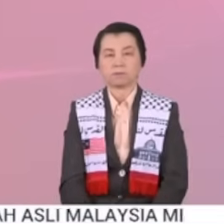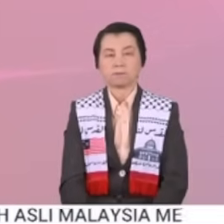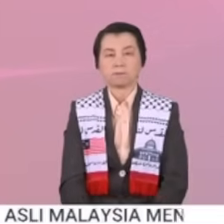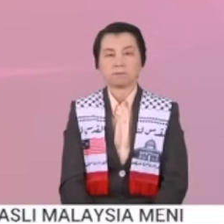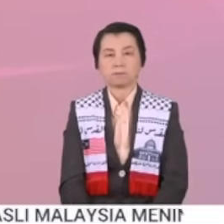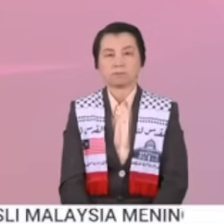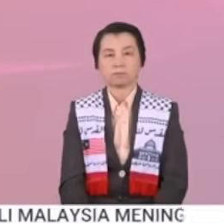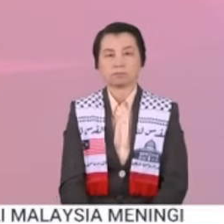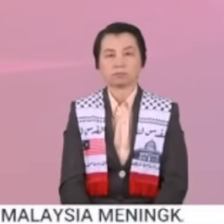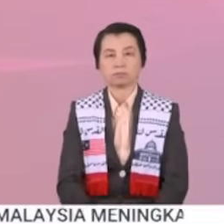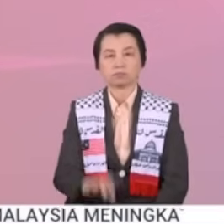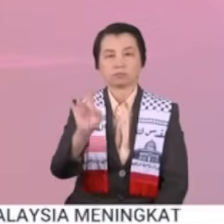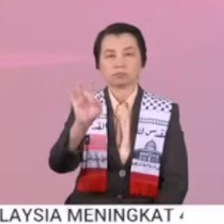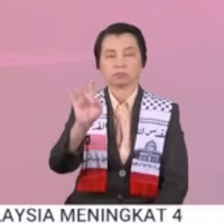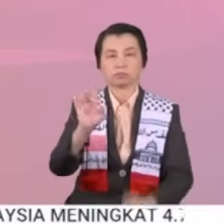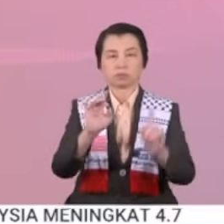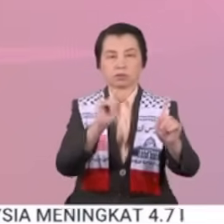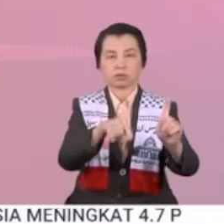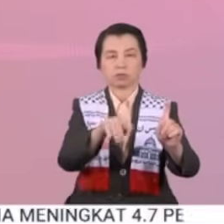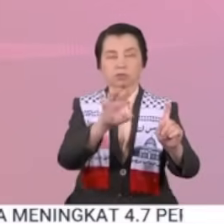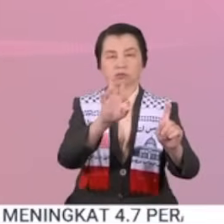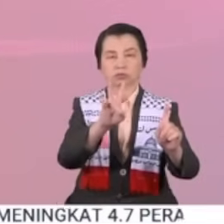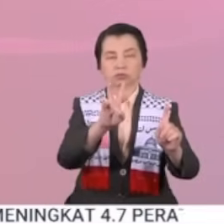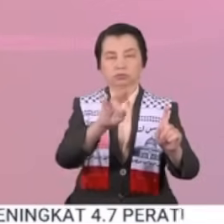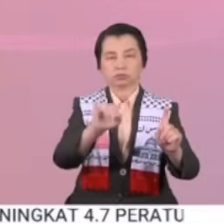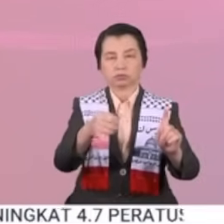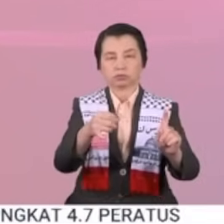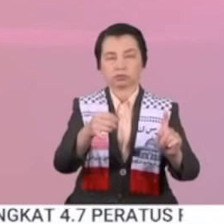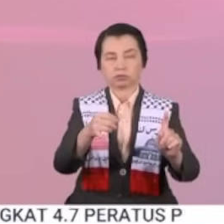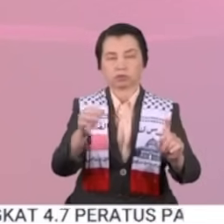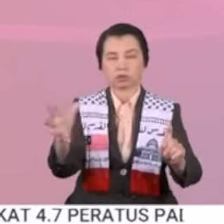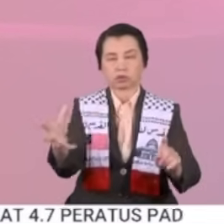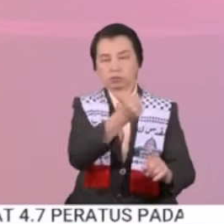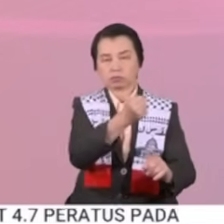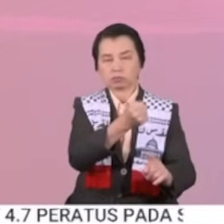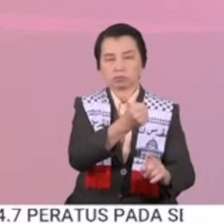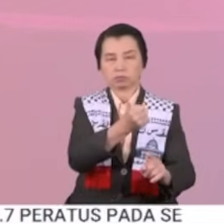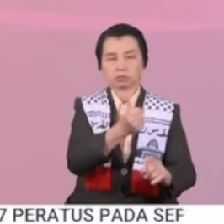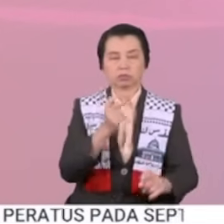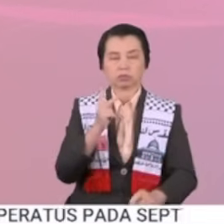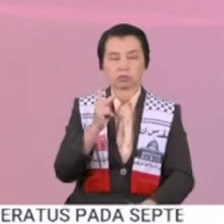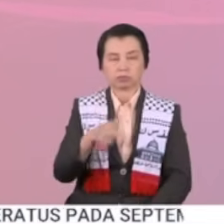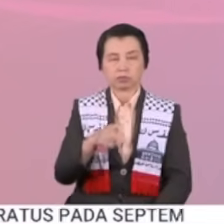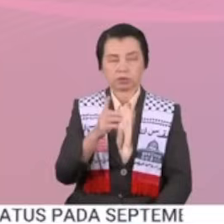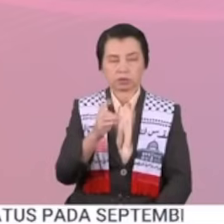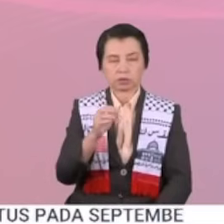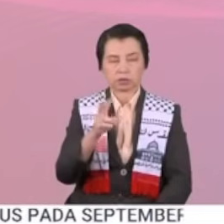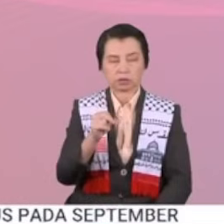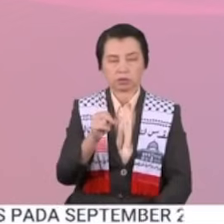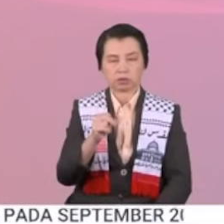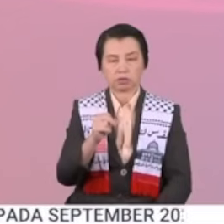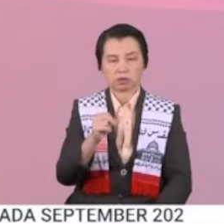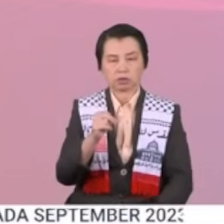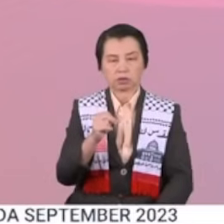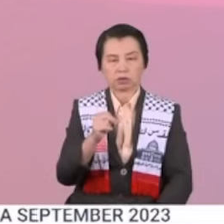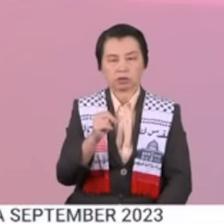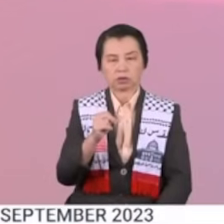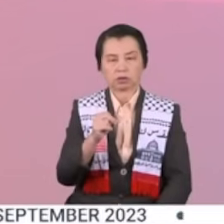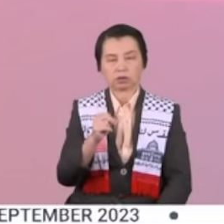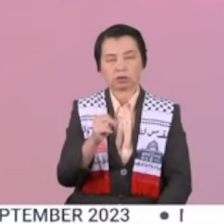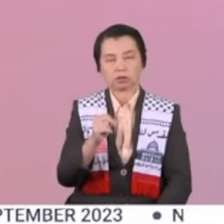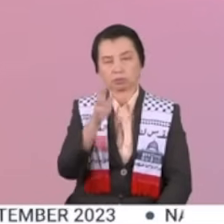ditarik rm.7 juta nilai rampasan direkodkan kemententerian perdagangan dalam negeri dan kos Sara hidup